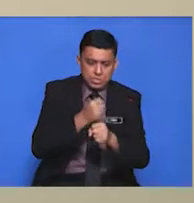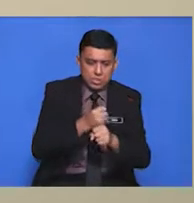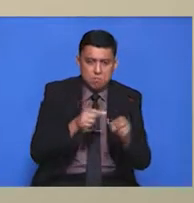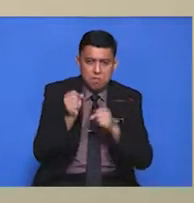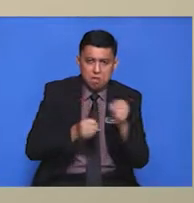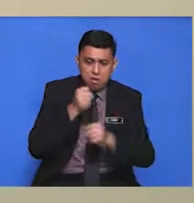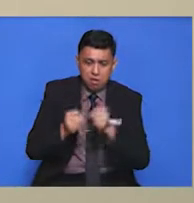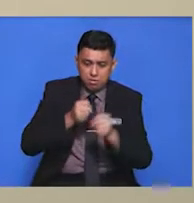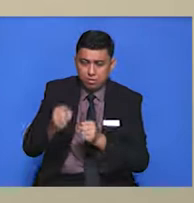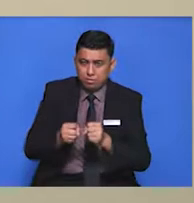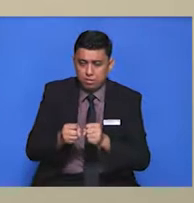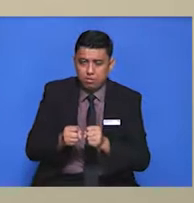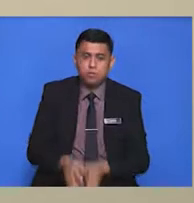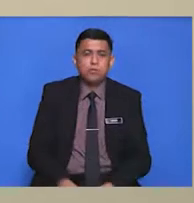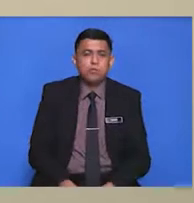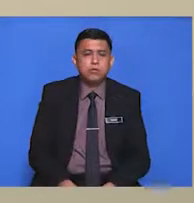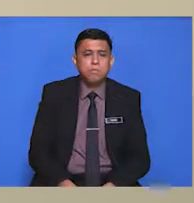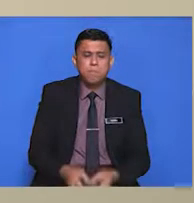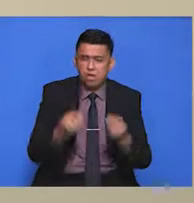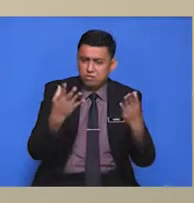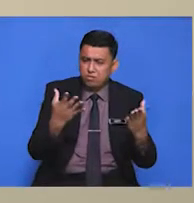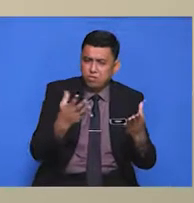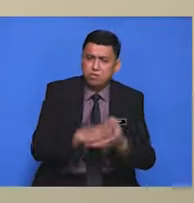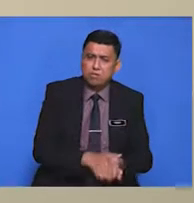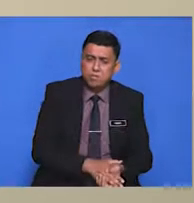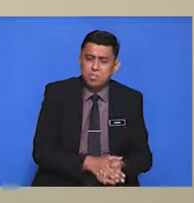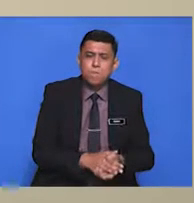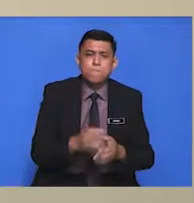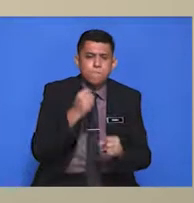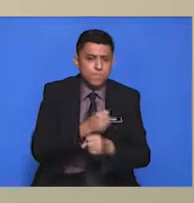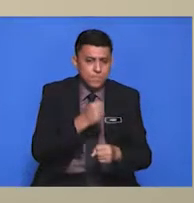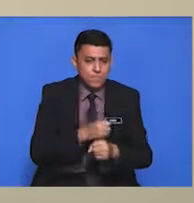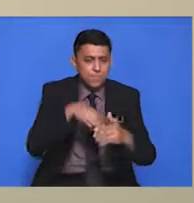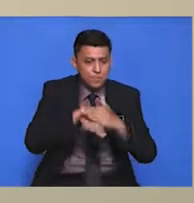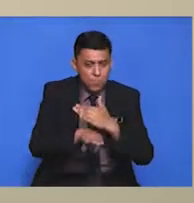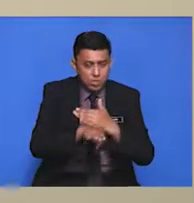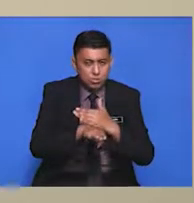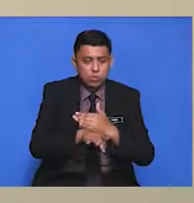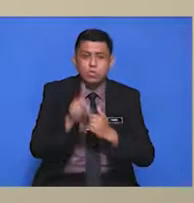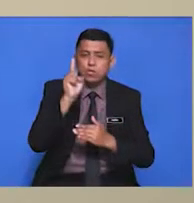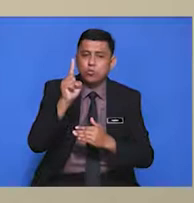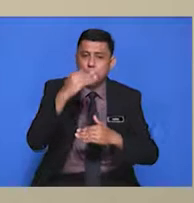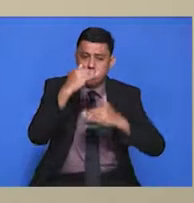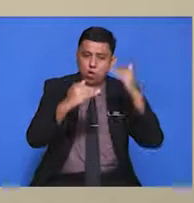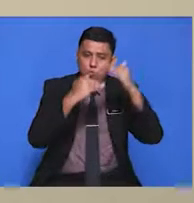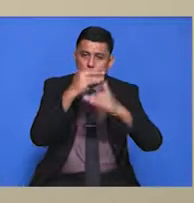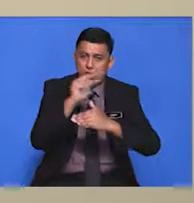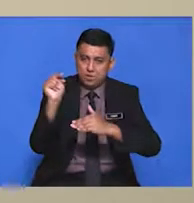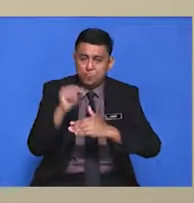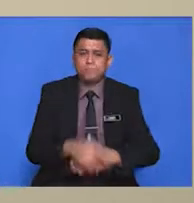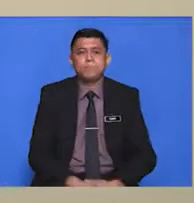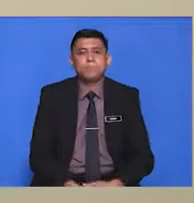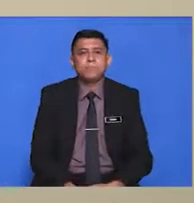diri. Binjah dan kebanyakan pekerja, termasuk Sidik, masuk ke dalam sebuah bangunan.